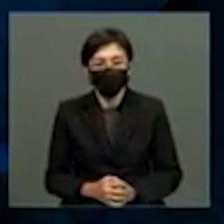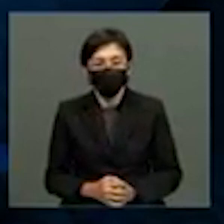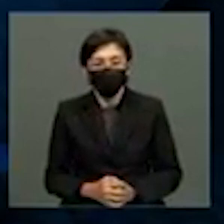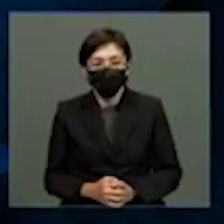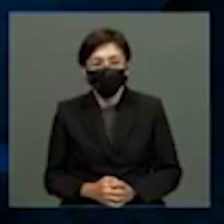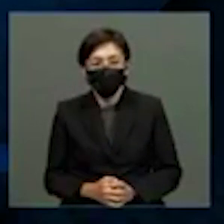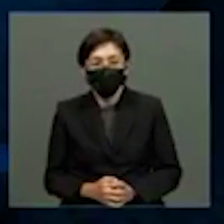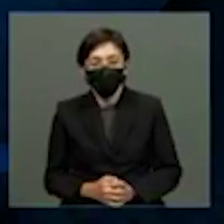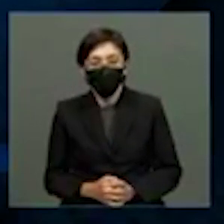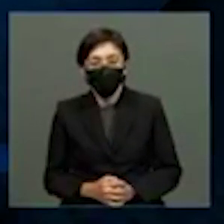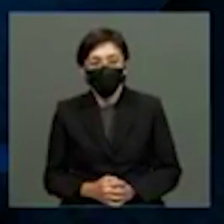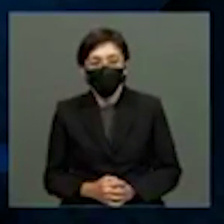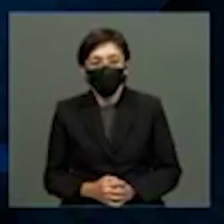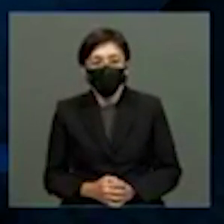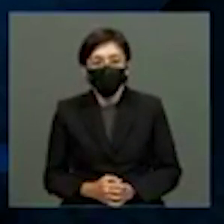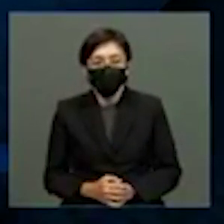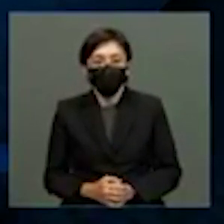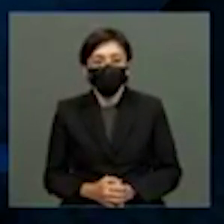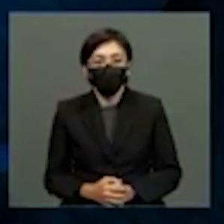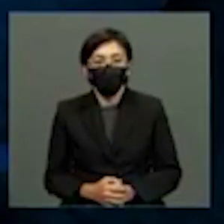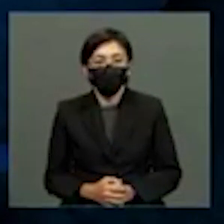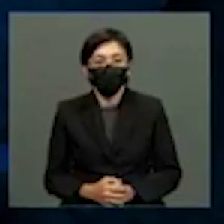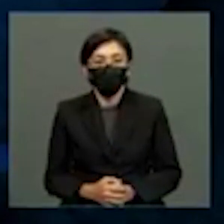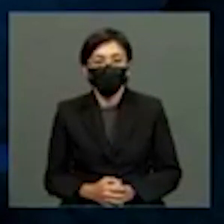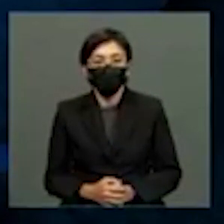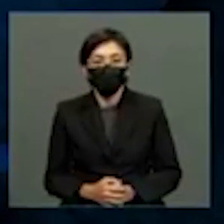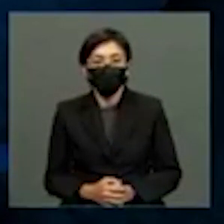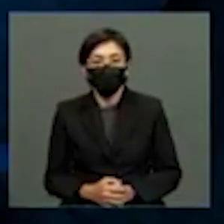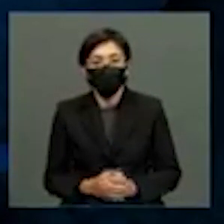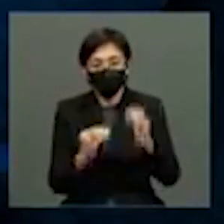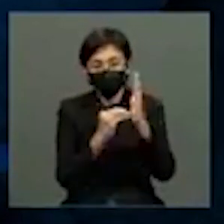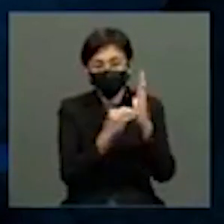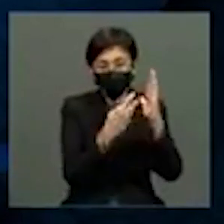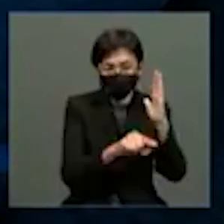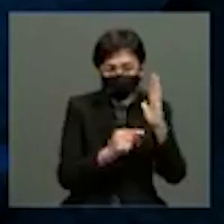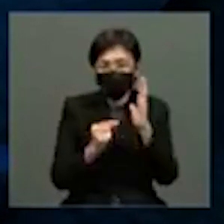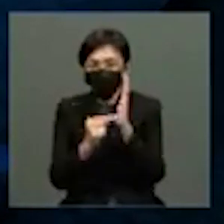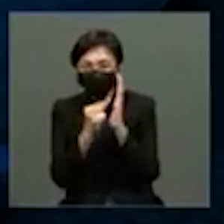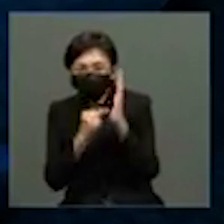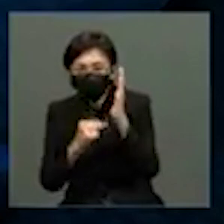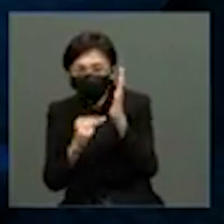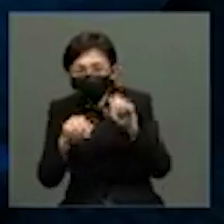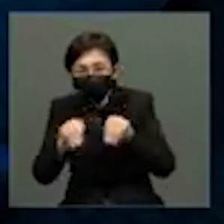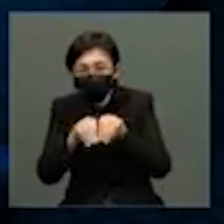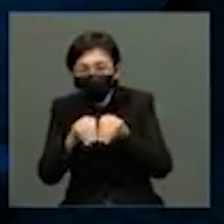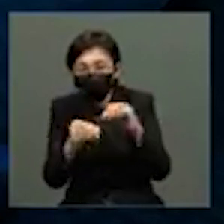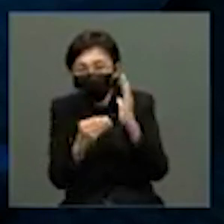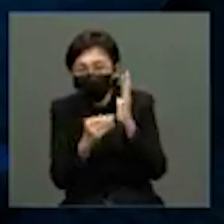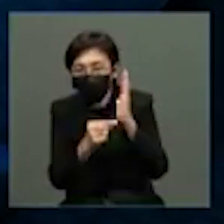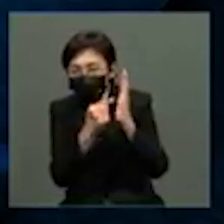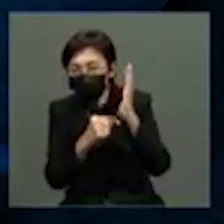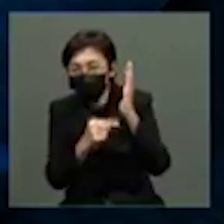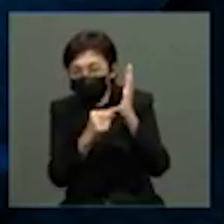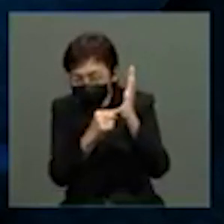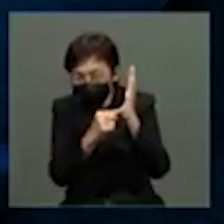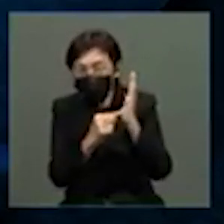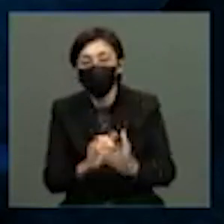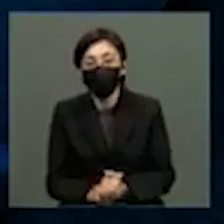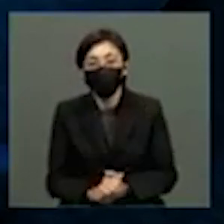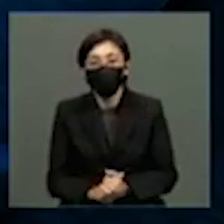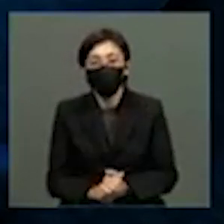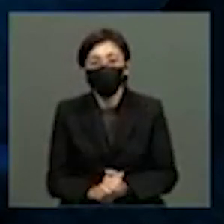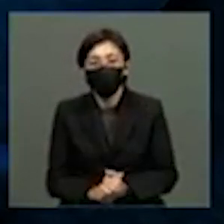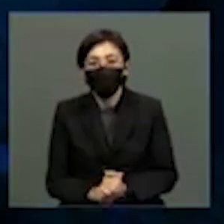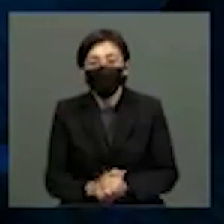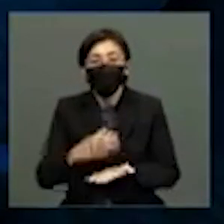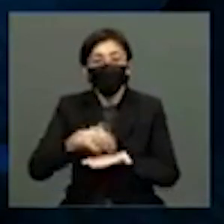มาดูกรณีของปริมณฑลนอกจากกรุงเทพมหานครที่พูดถึงไปแล้วนะครับหรือจะมีพูด